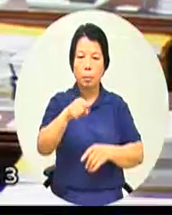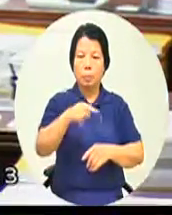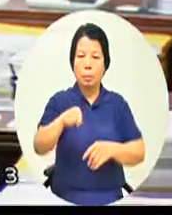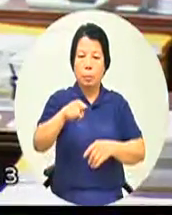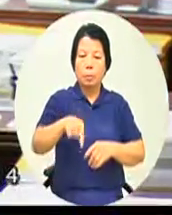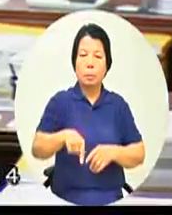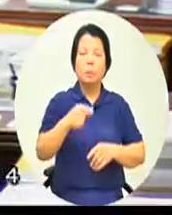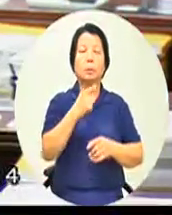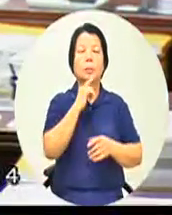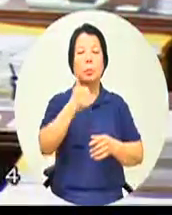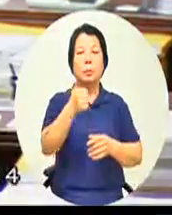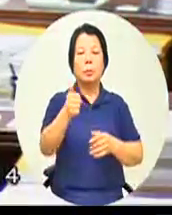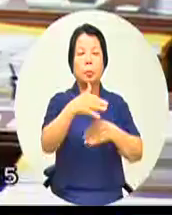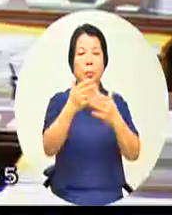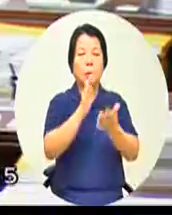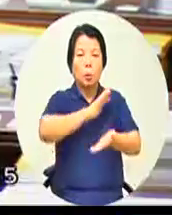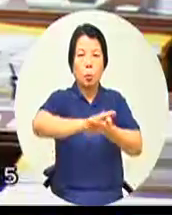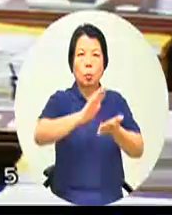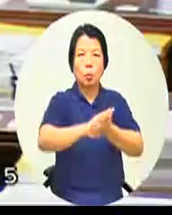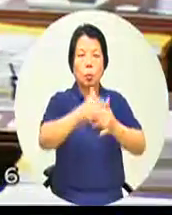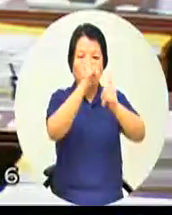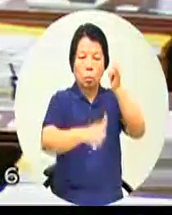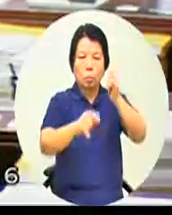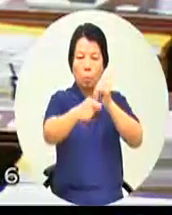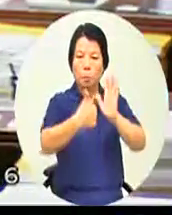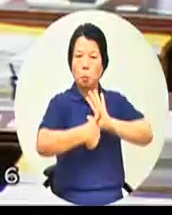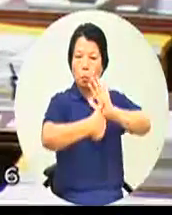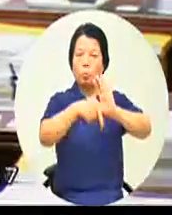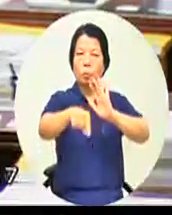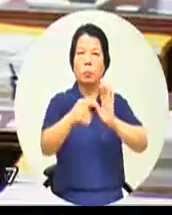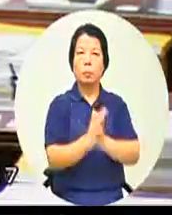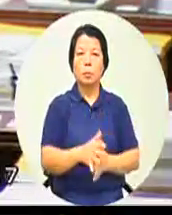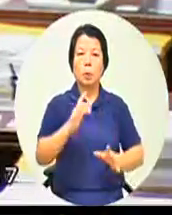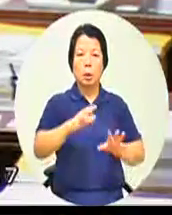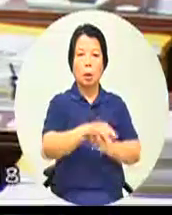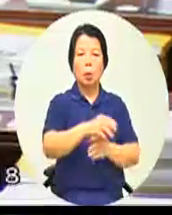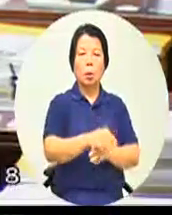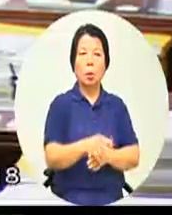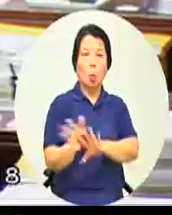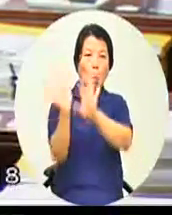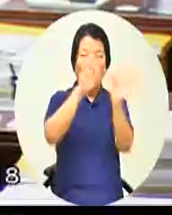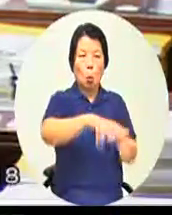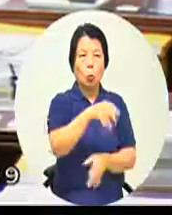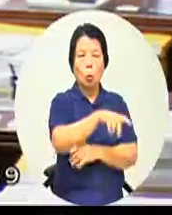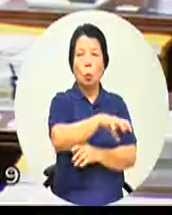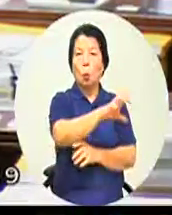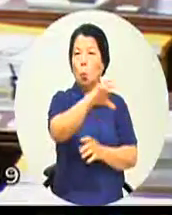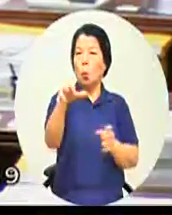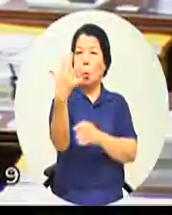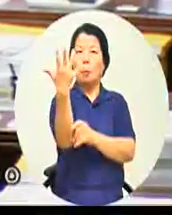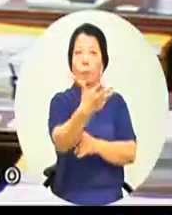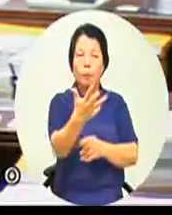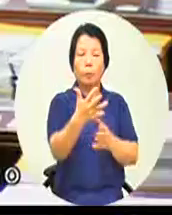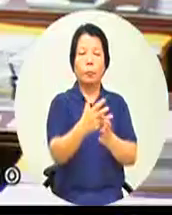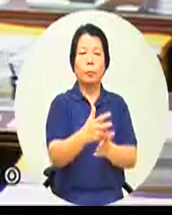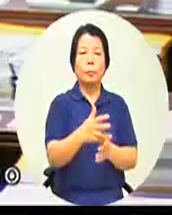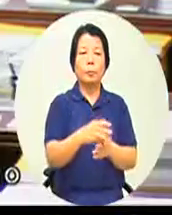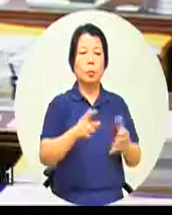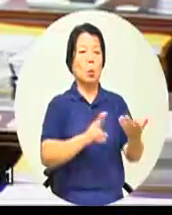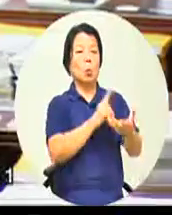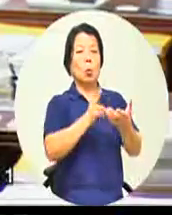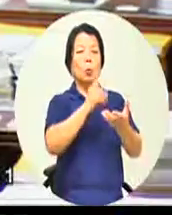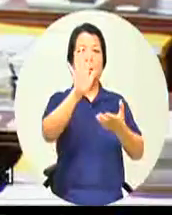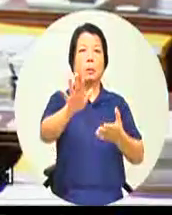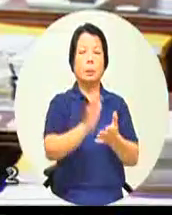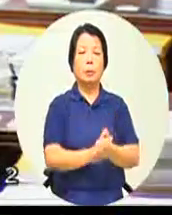他在龟山有八个景色哈，他用这个八个景色做了八首诗，叫《龟山八景》的八首诗哈。其中